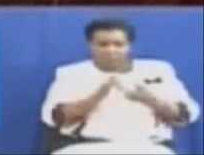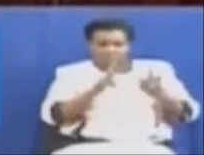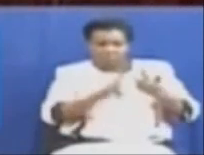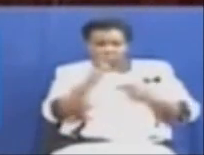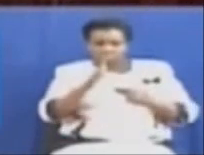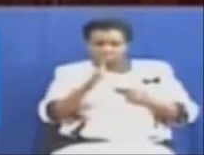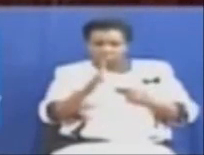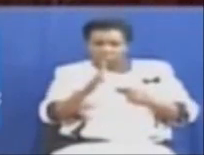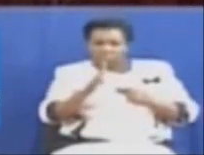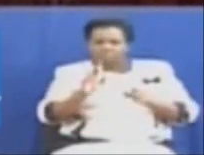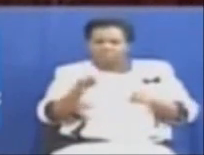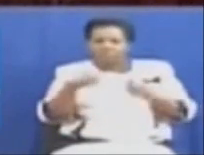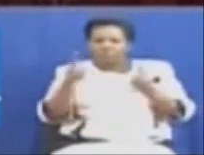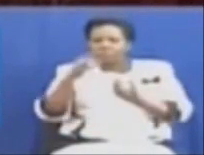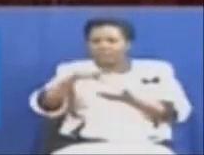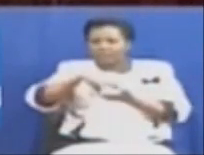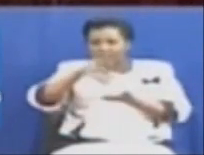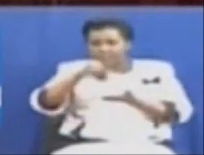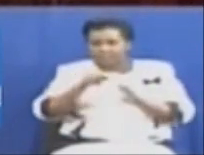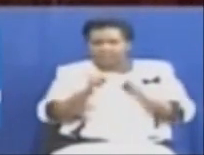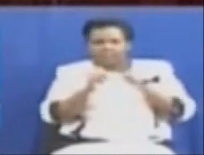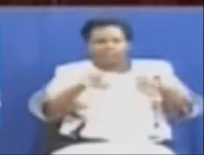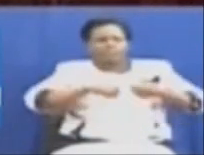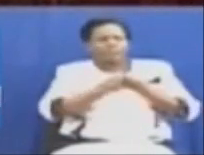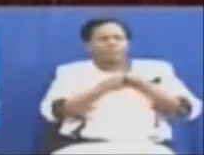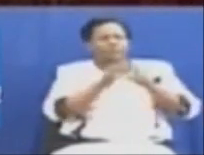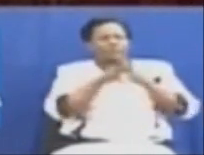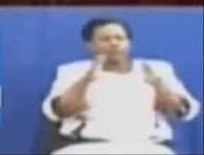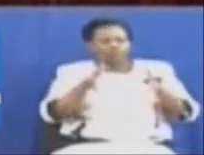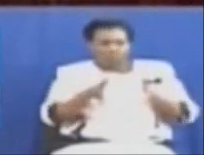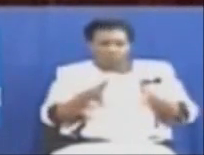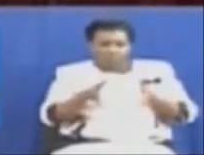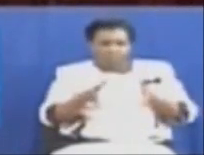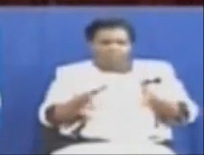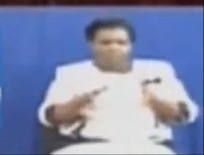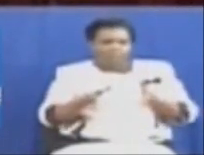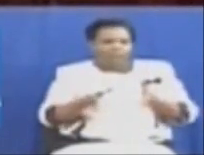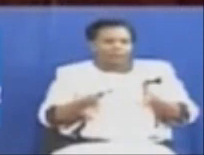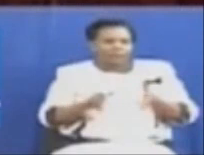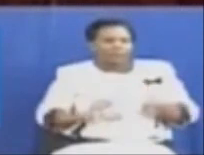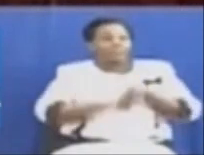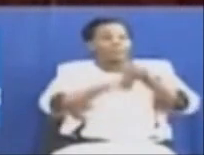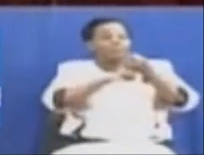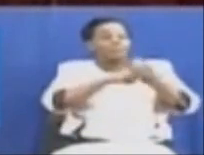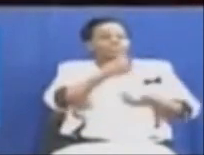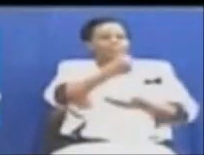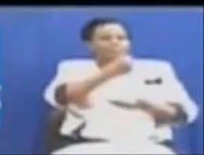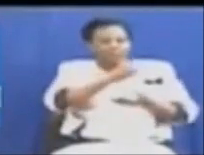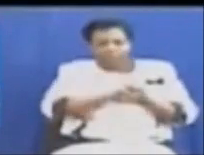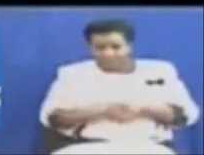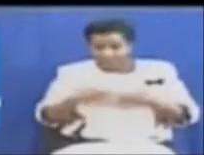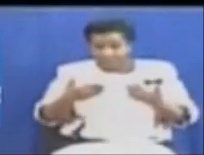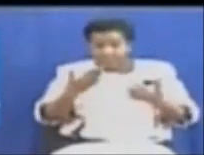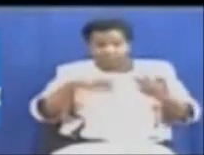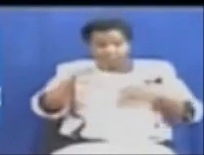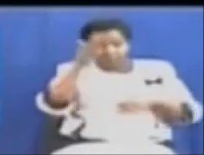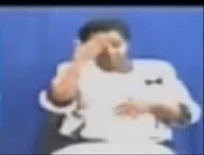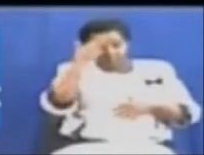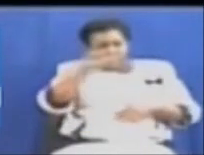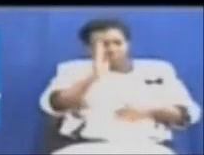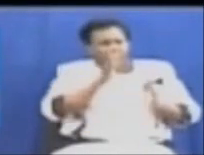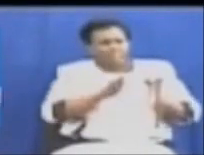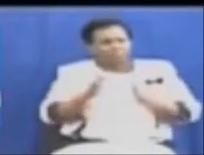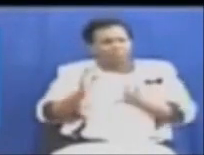anajua kabisa kumekuwa hakuna upendeleo katika kupeleka maendeleo katika nchi yote kwa jumla. Na yeye ni sehemu ya